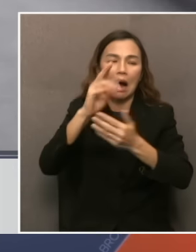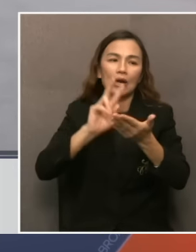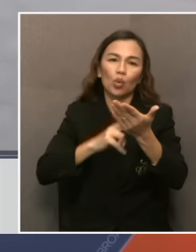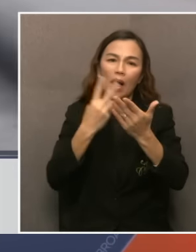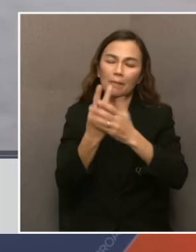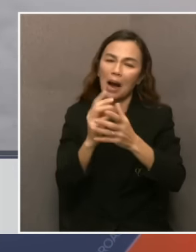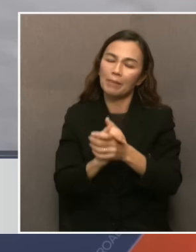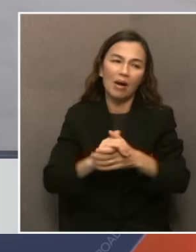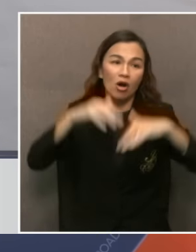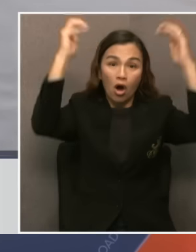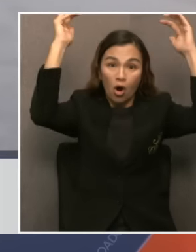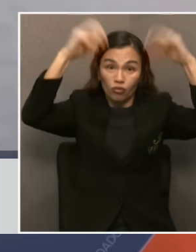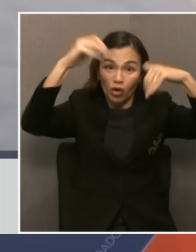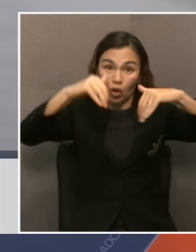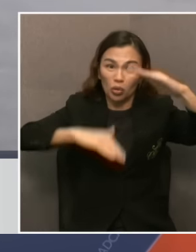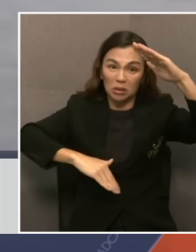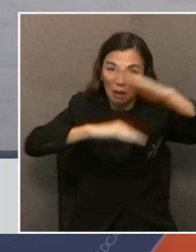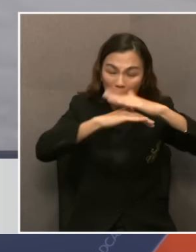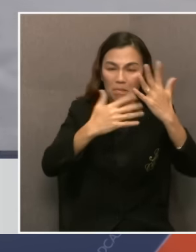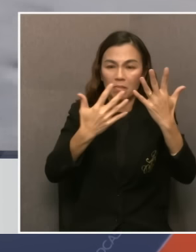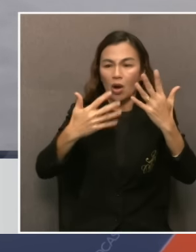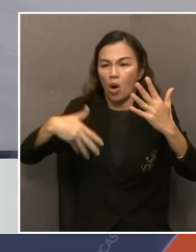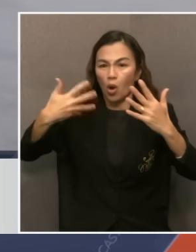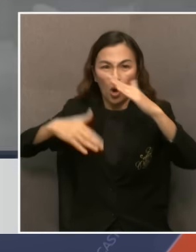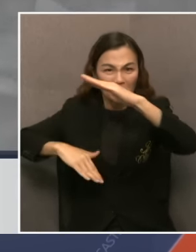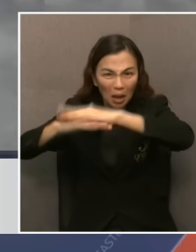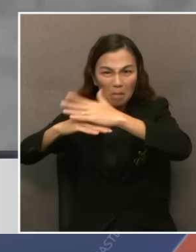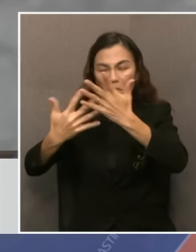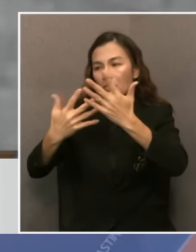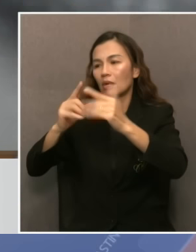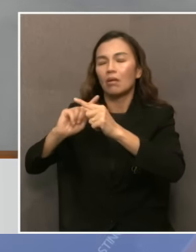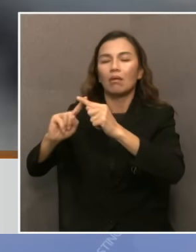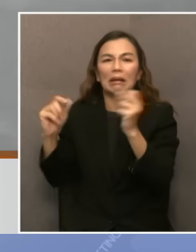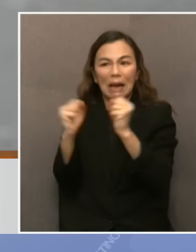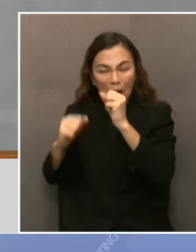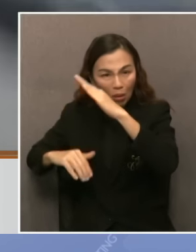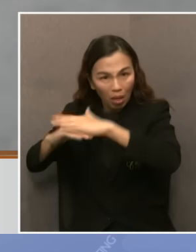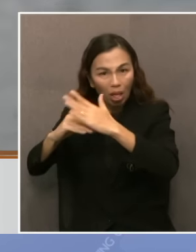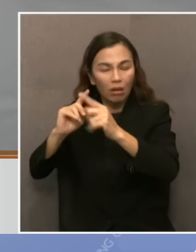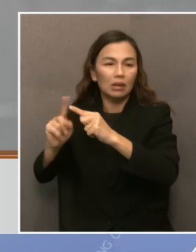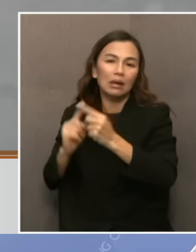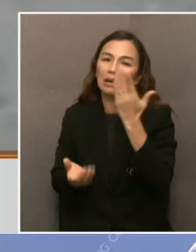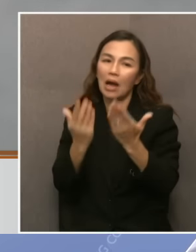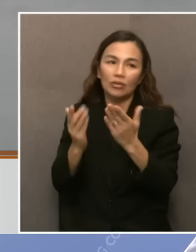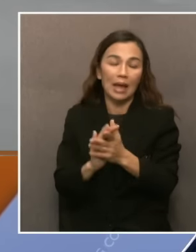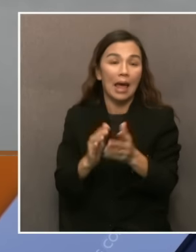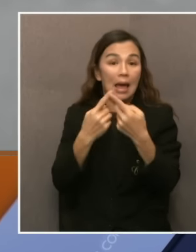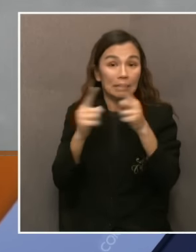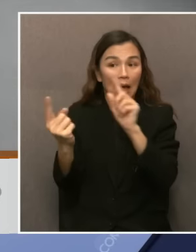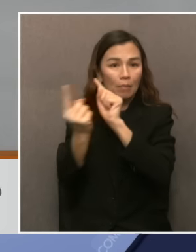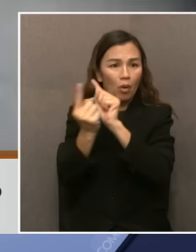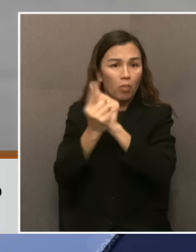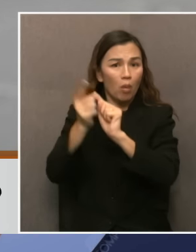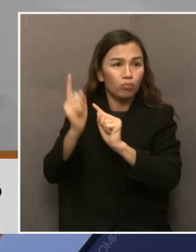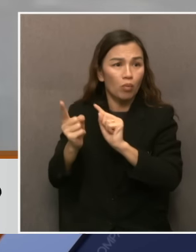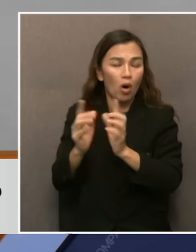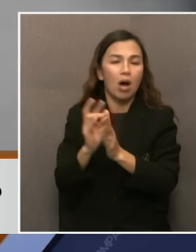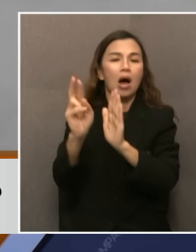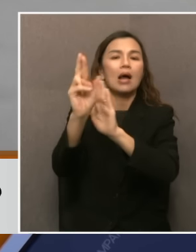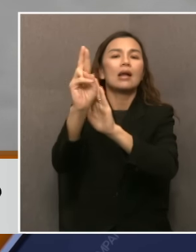งจะได้เจอเพิ่มขึ้นเรื่อยๆนะฮะในขณะเดียวกันเนี่ยอีกอันนึงที่เราเจอแต่คนอาจจะไม่ค่อยทราบก็คือในเรื่องของระบบนิเว